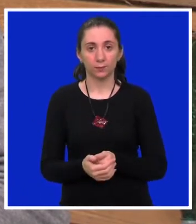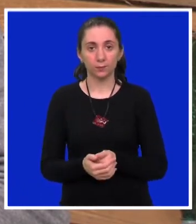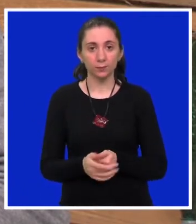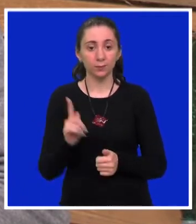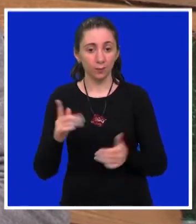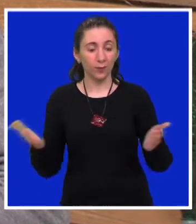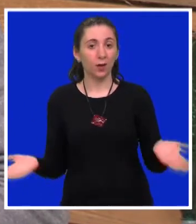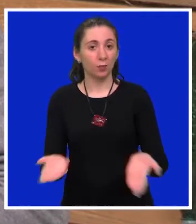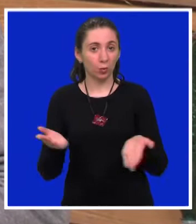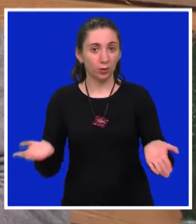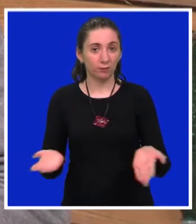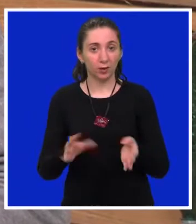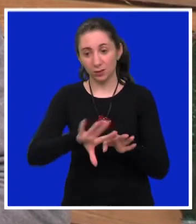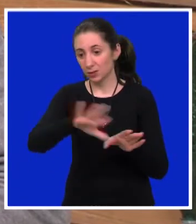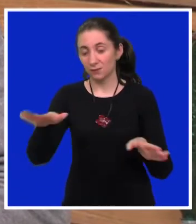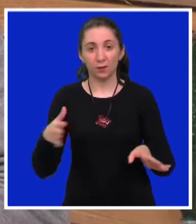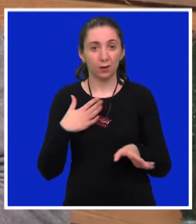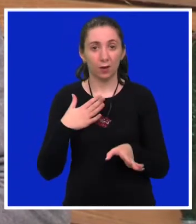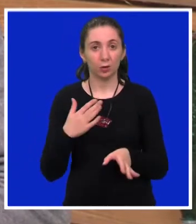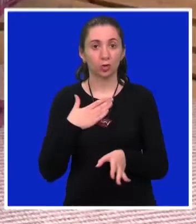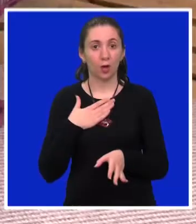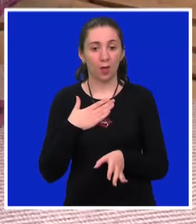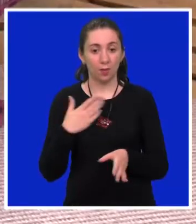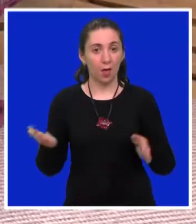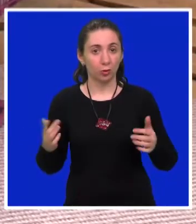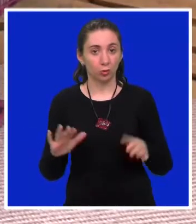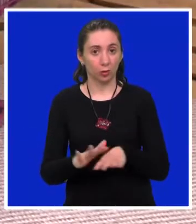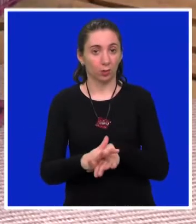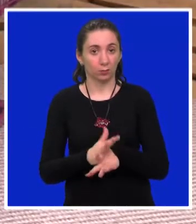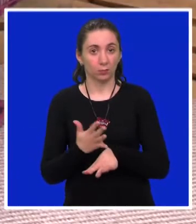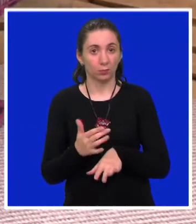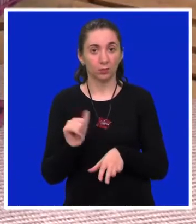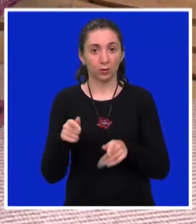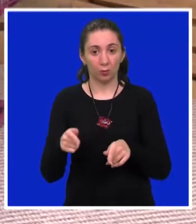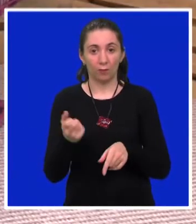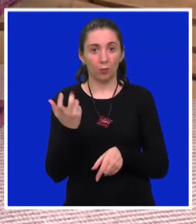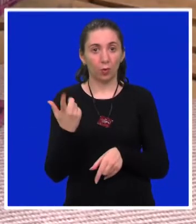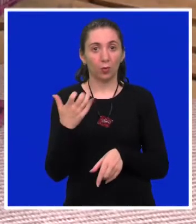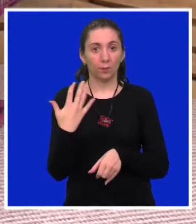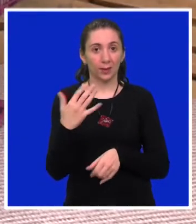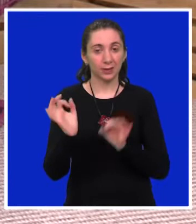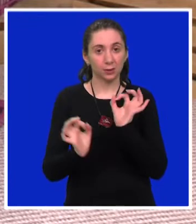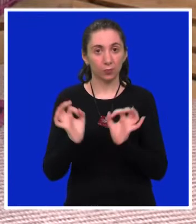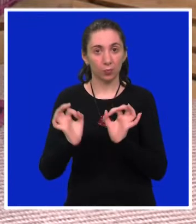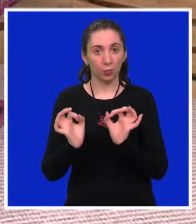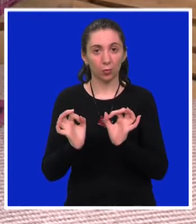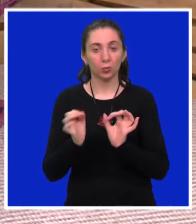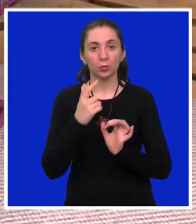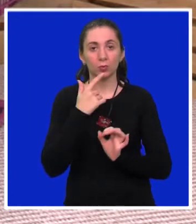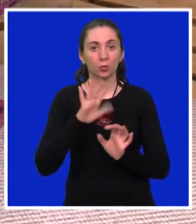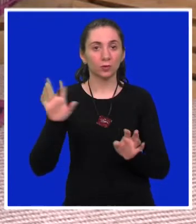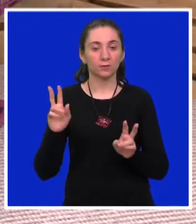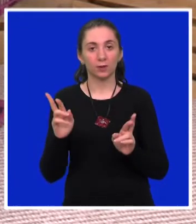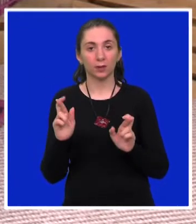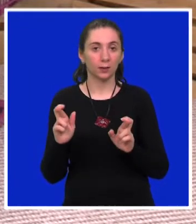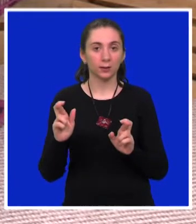i volje i motivacije svih nas. Naša ambicija je da ovu brojku od 50%, jeli, koju